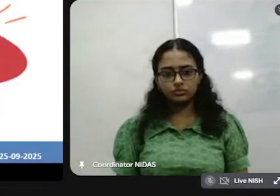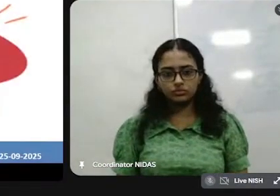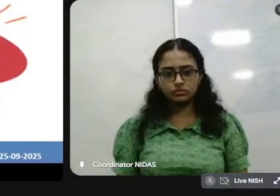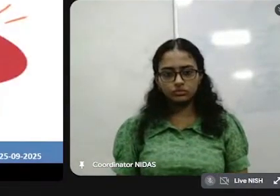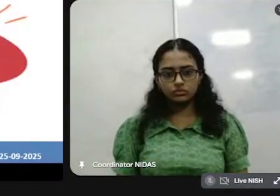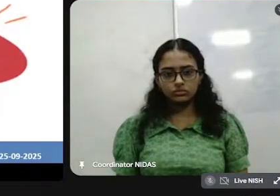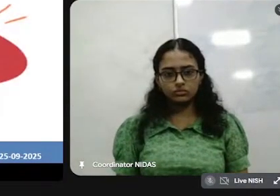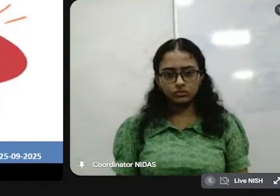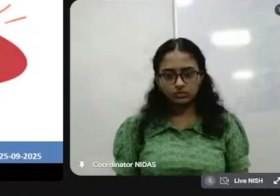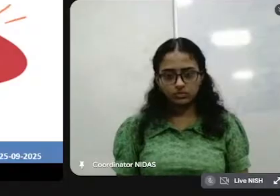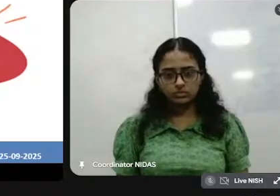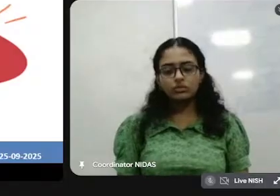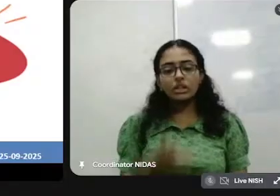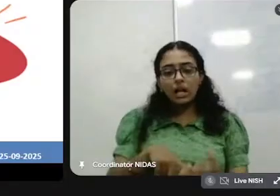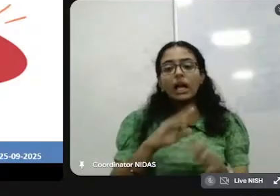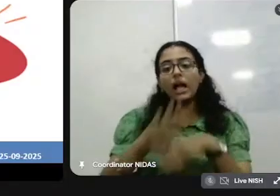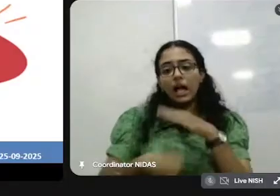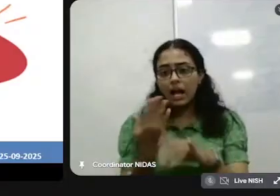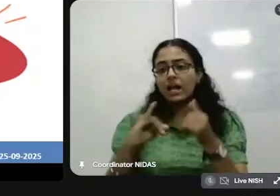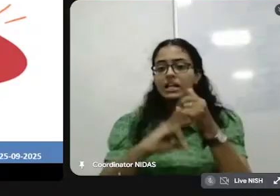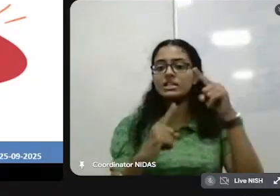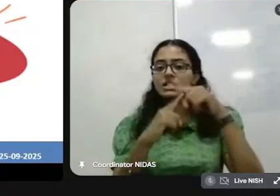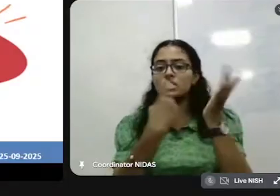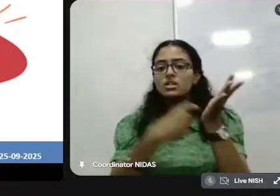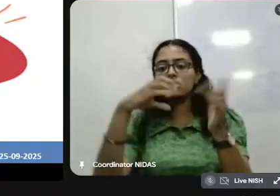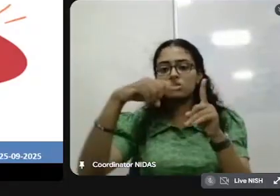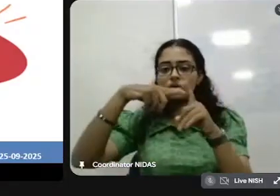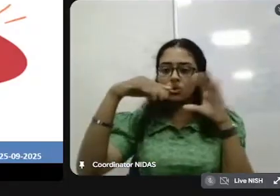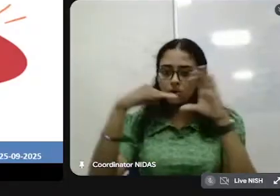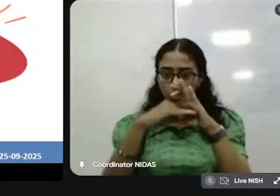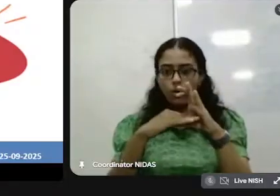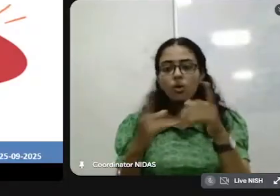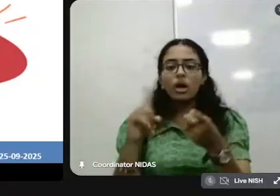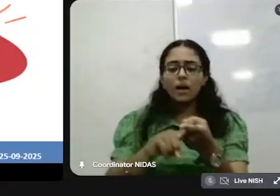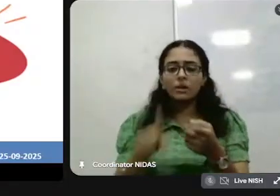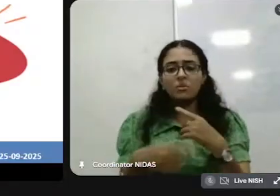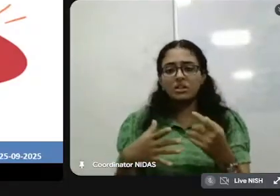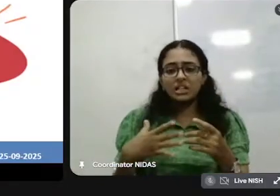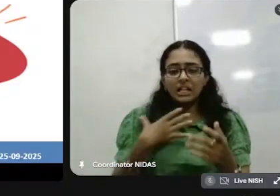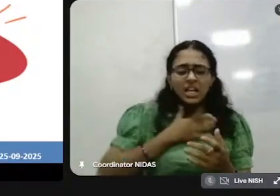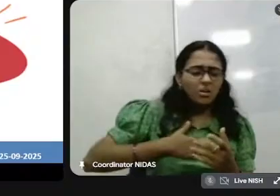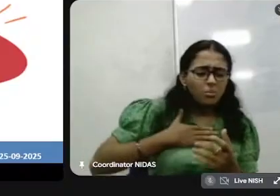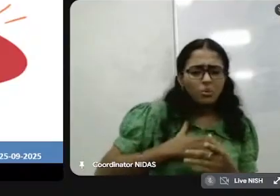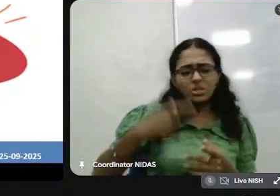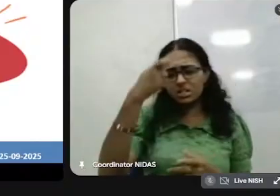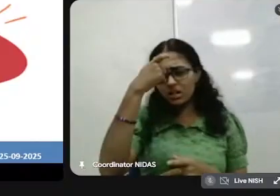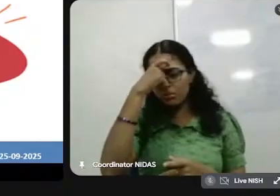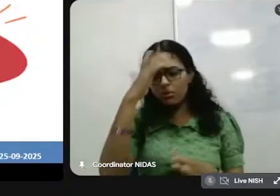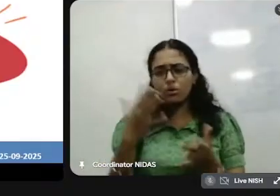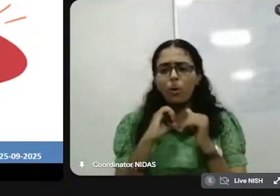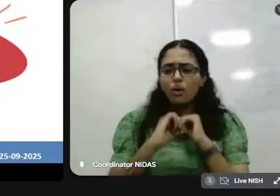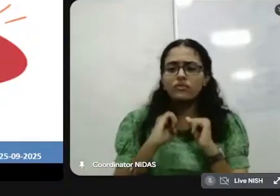ഇനി നമ്മൾ നോക്കുന്നത് സ്ട്രോക്കിനുണ്ടാകുന്ന വൈകാരികമായ പ്രശ്നങ്ങൾ അല്ലെ ഇമോഷണലി എന്തൊക്കെ ബുദ്ധിമുട്ടുകളാണ് ഒരു സ്ട്രോക്ക് വന്ന ആൾ കടന്നു